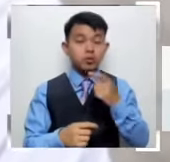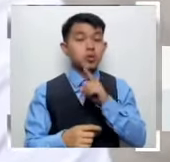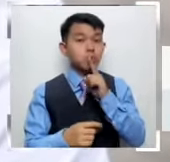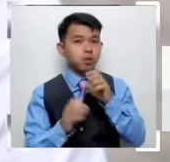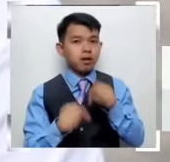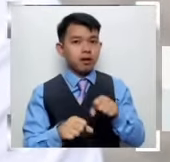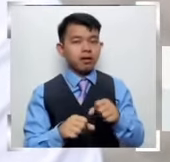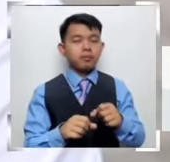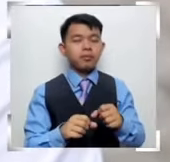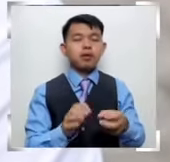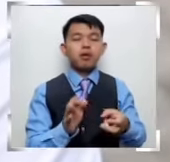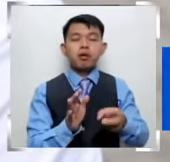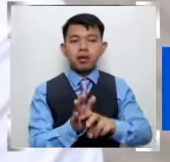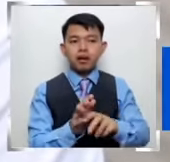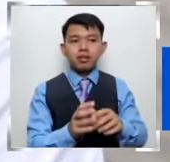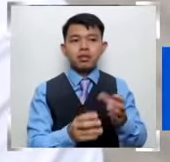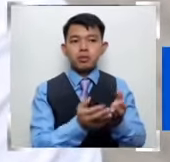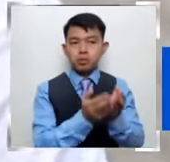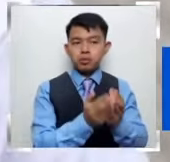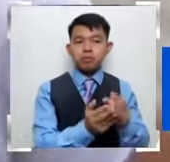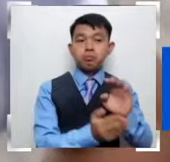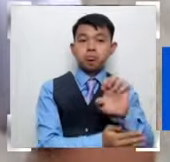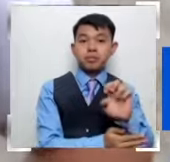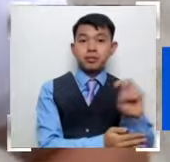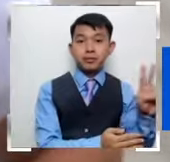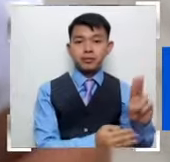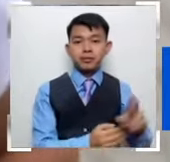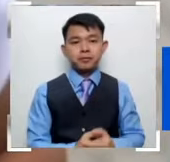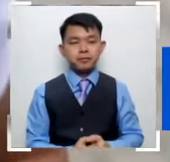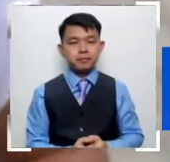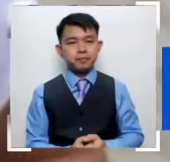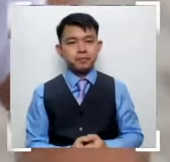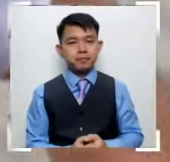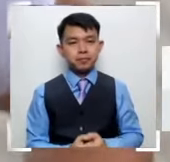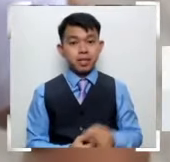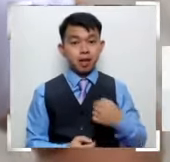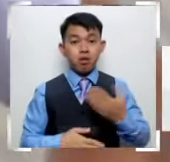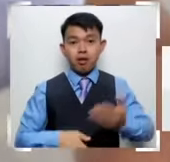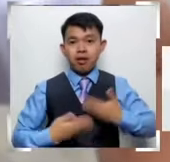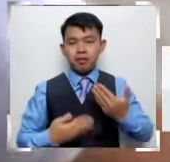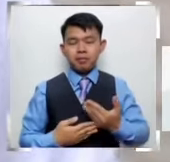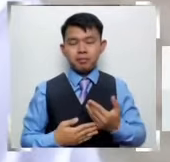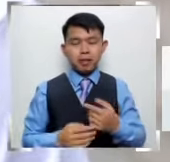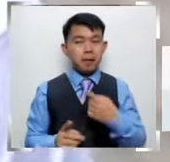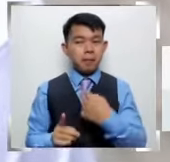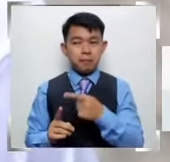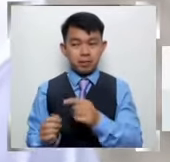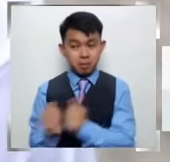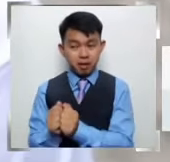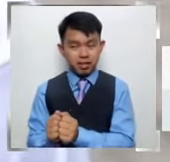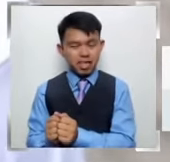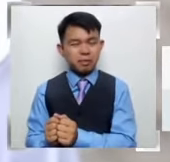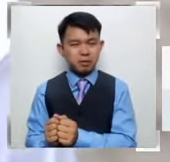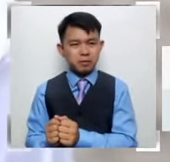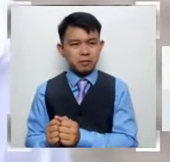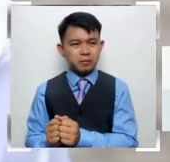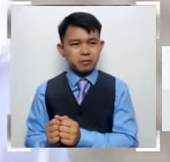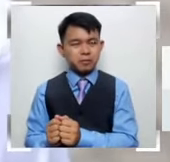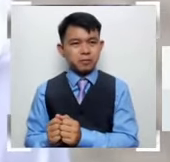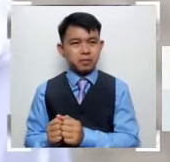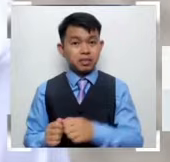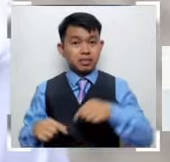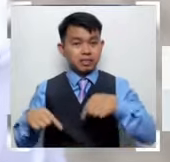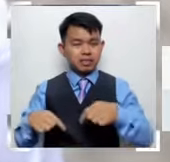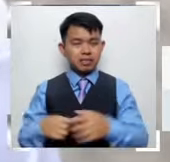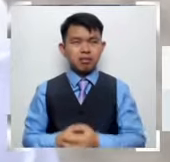na natutuwa ko, hindi lang sa akin, sa buong dito nakatambay sa Lunita, kasi dito magmula noon pa, sabi ko nga sa iyo,